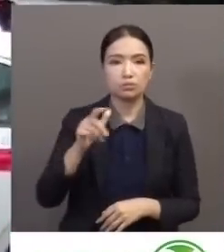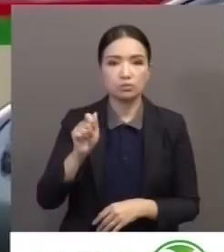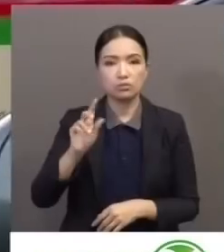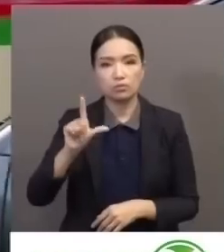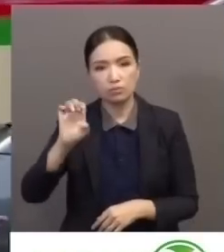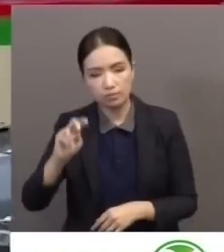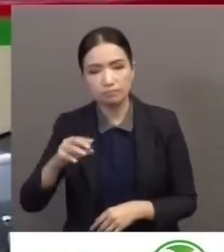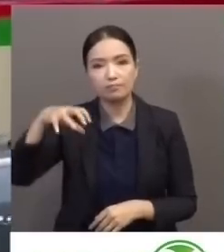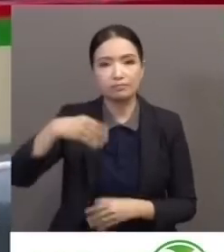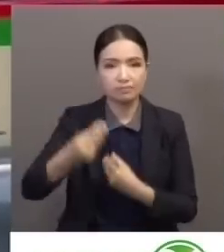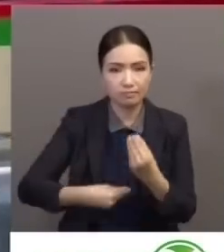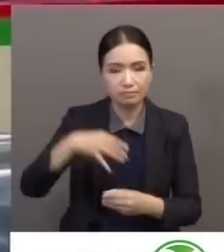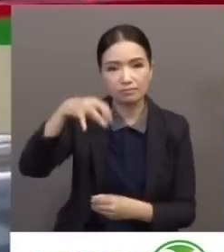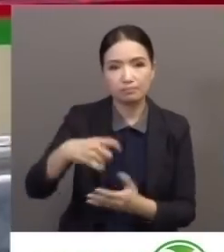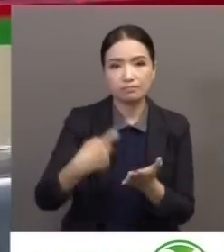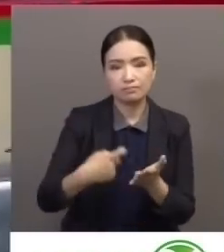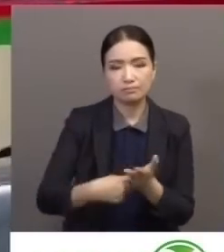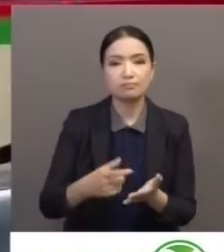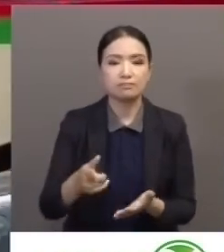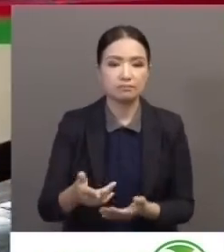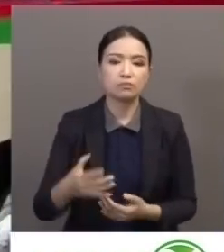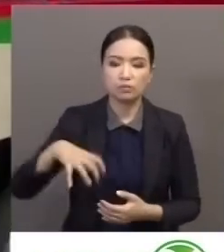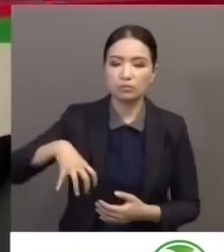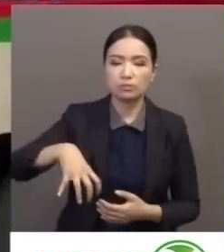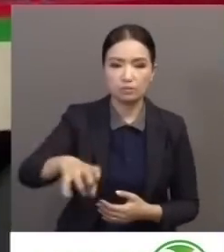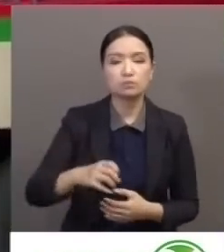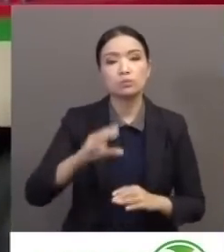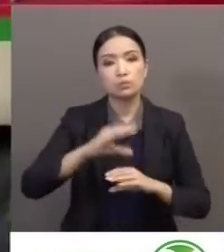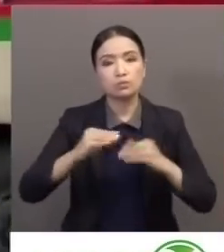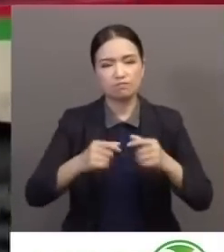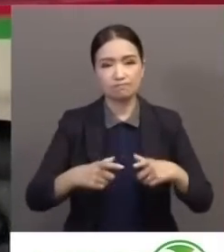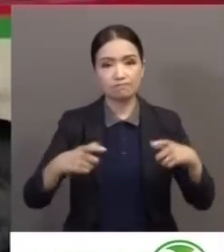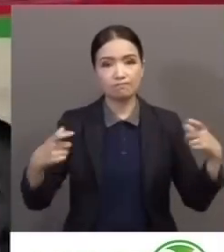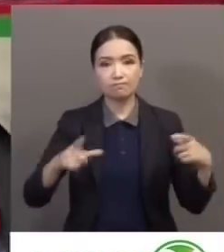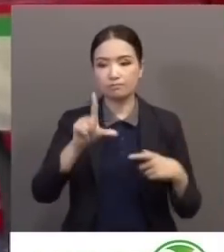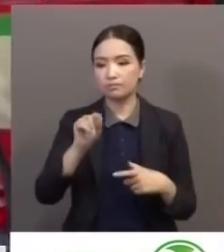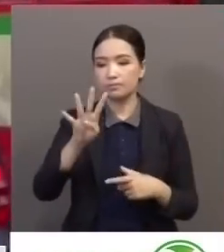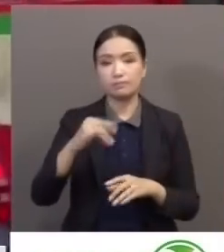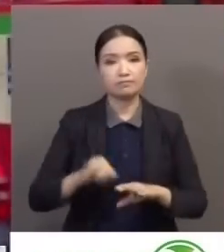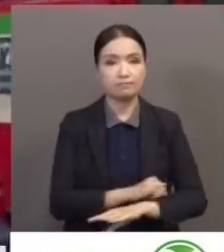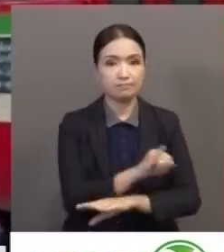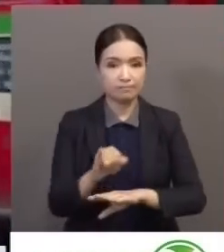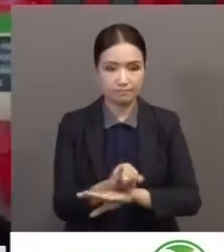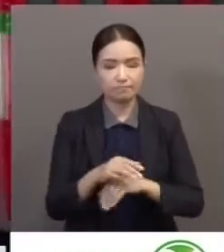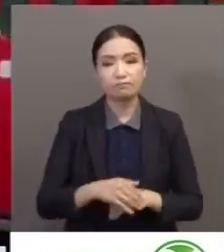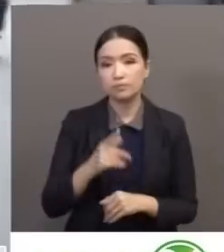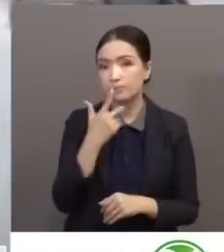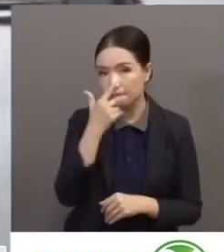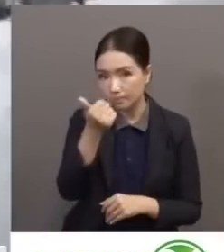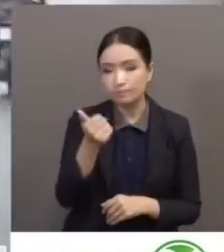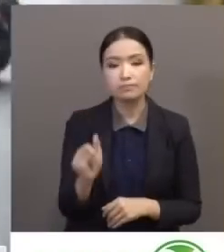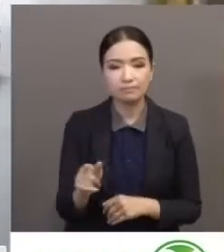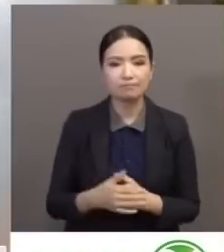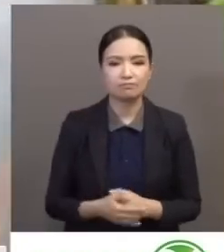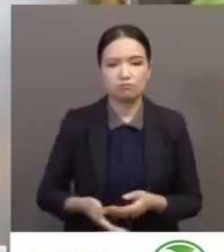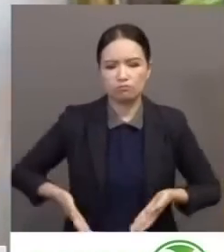อาคารพาณิชย์อาคารไทยประกันชีวิตทำให้โครงการนี้จะมีเนื้อที่เป็น24ไร่นะคะได้จุดเด่นที่สำคัญค่ะคือ